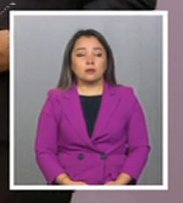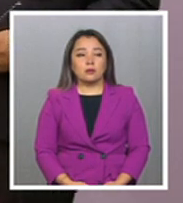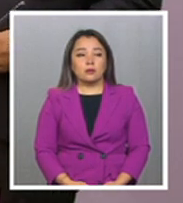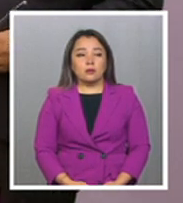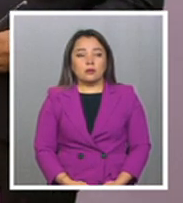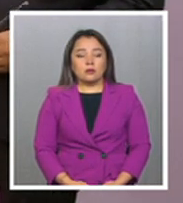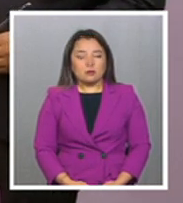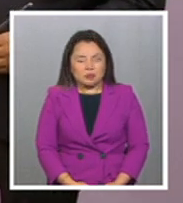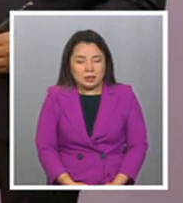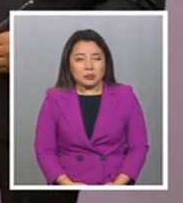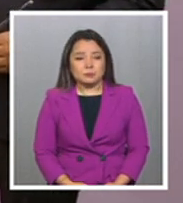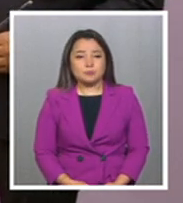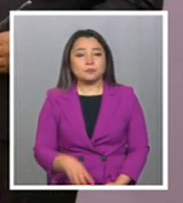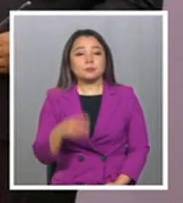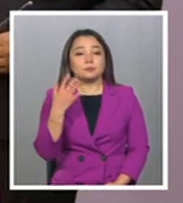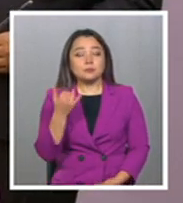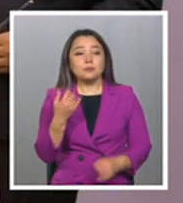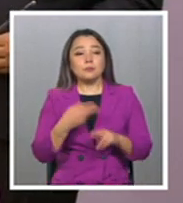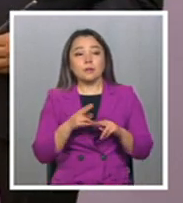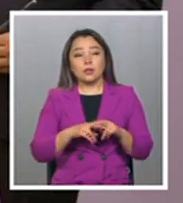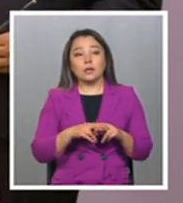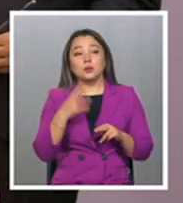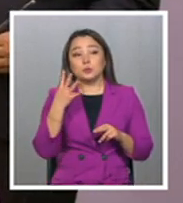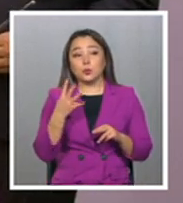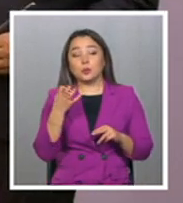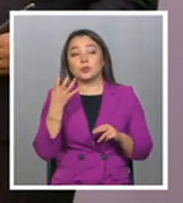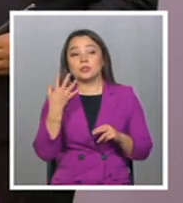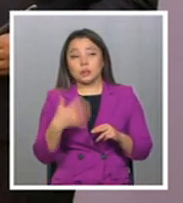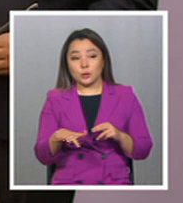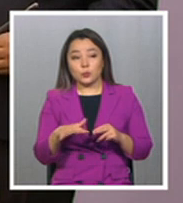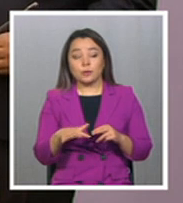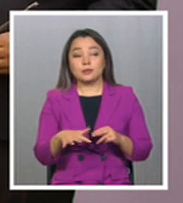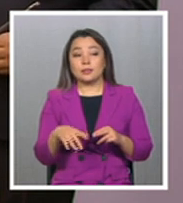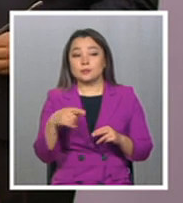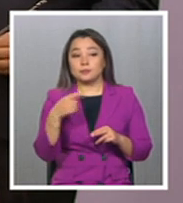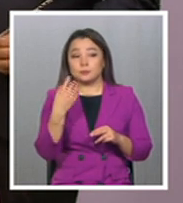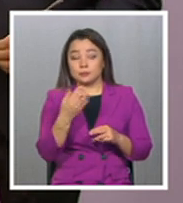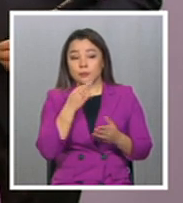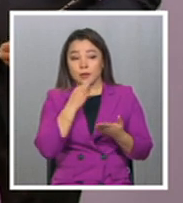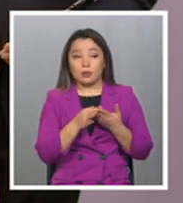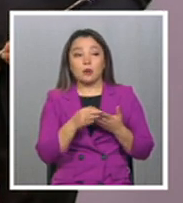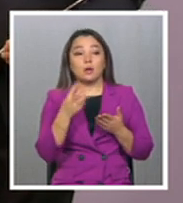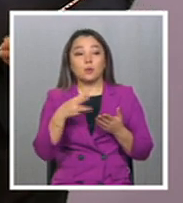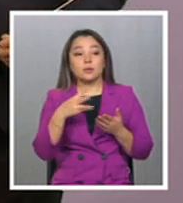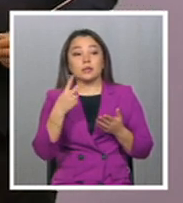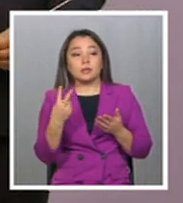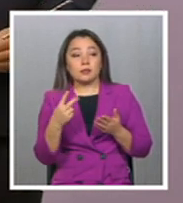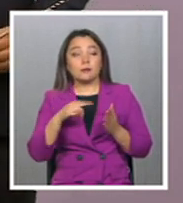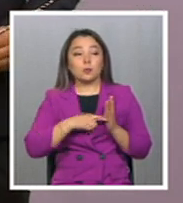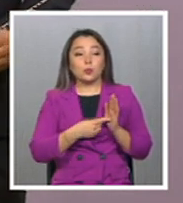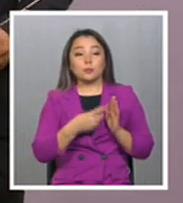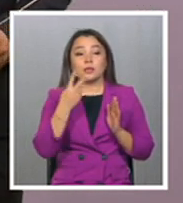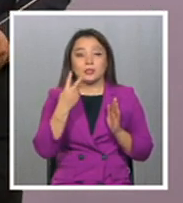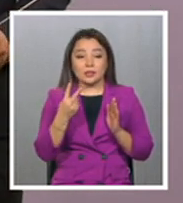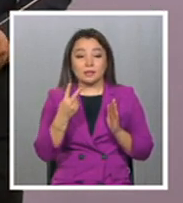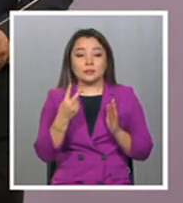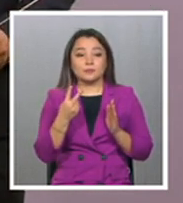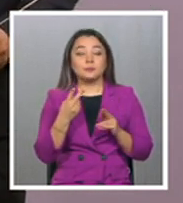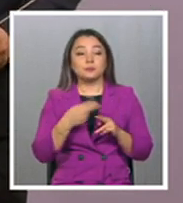бағанда азайғыш 450 болса, азайтқыш 32 мен 2-нің көбейтіндісіне